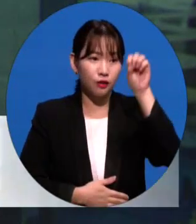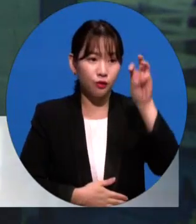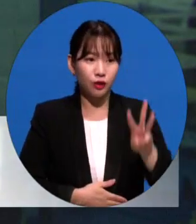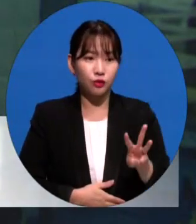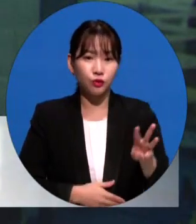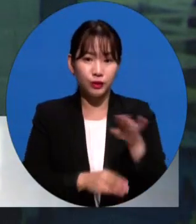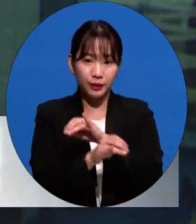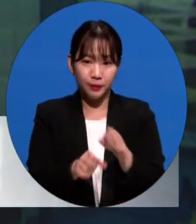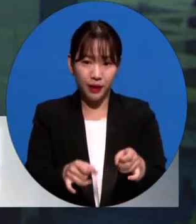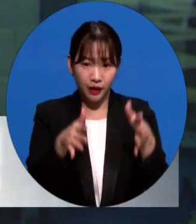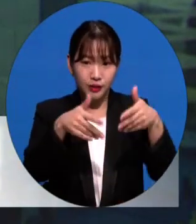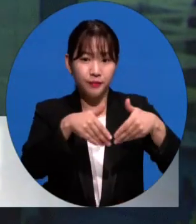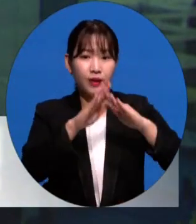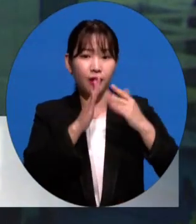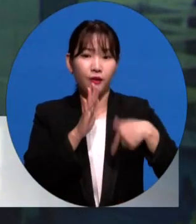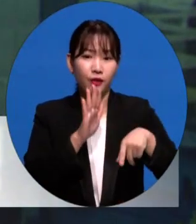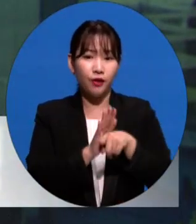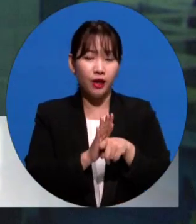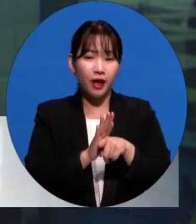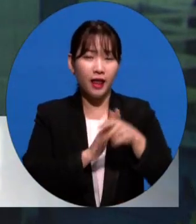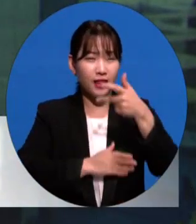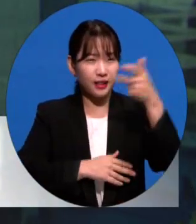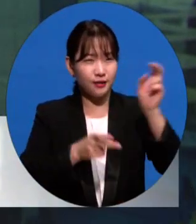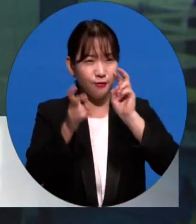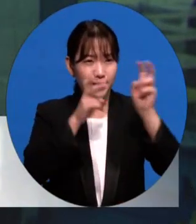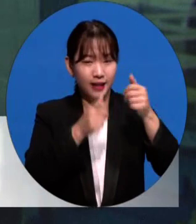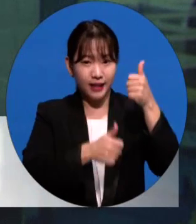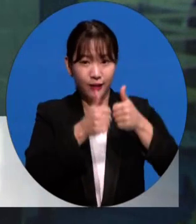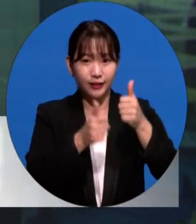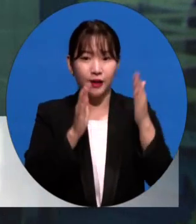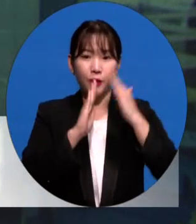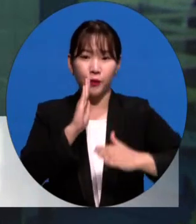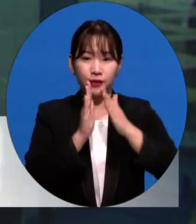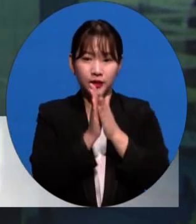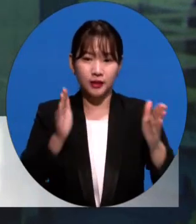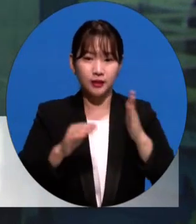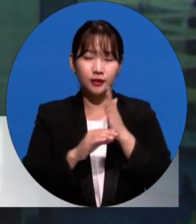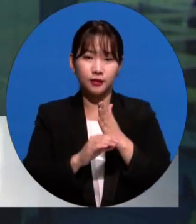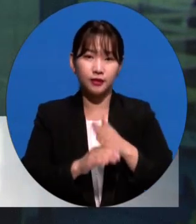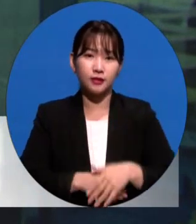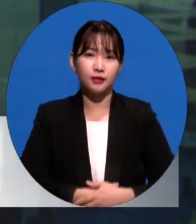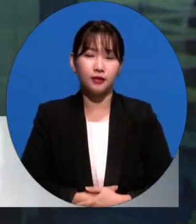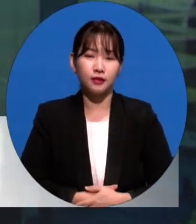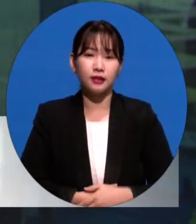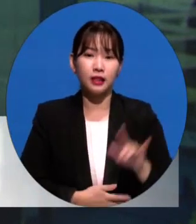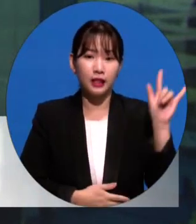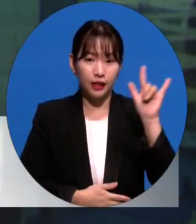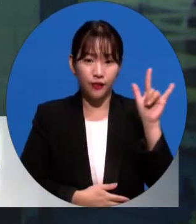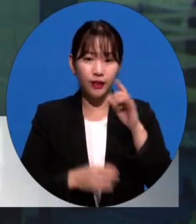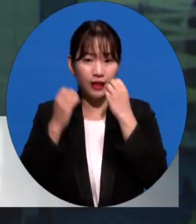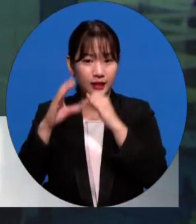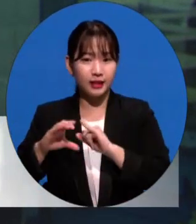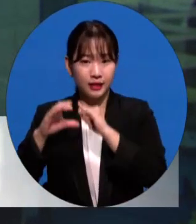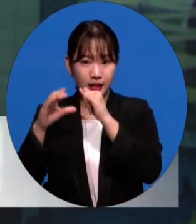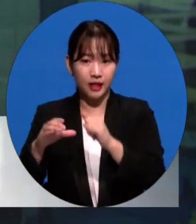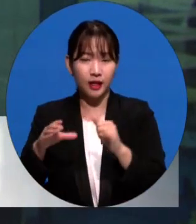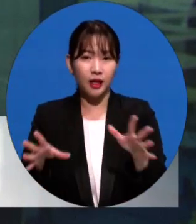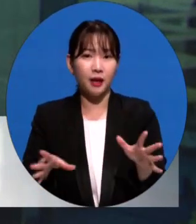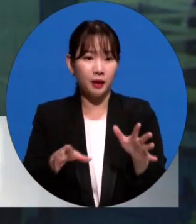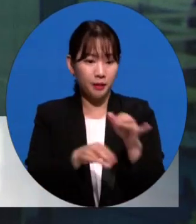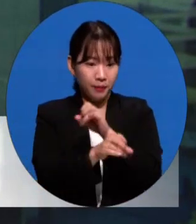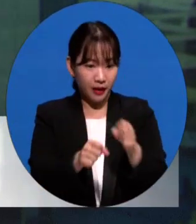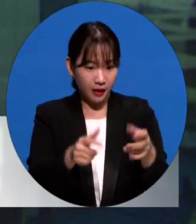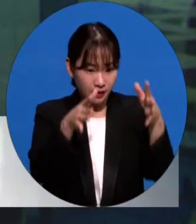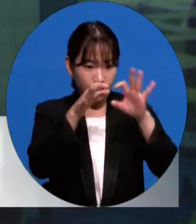광주 복합 쇼핑몰 건설을 위한 유통대기업의 경쟁이 본격화되고 있습니다 현대와 신세계가 복합